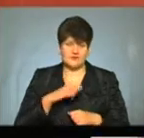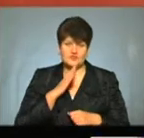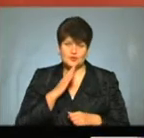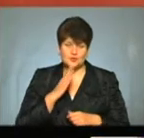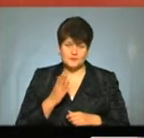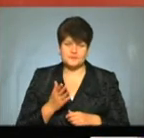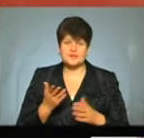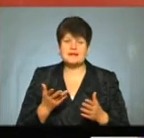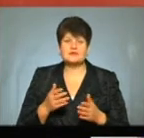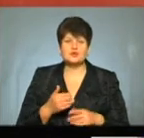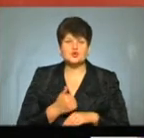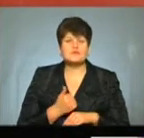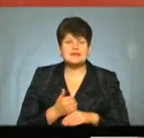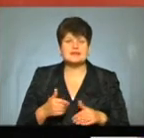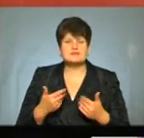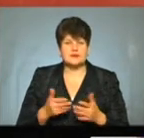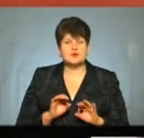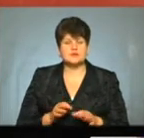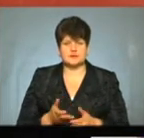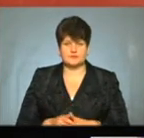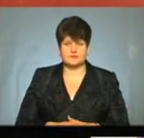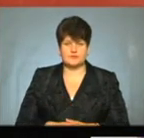якими звертаються, і ви роз'яснюєте?